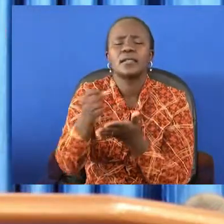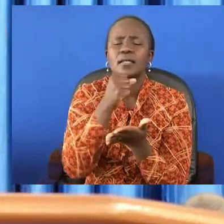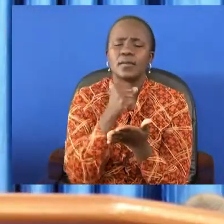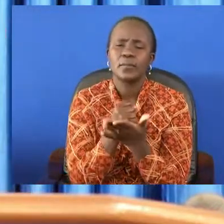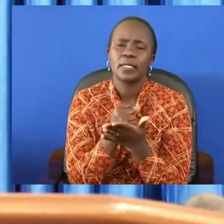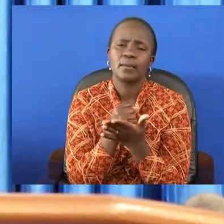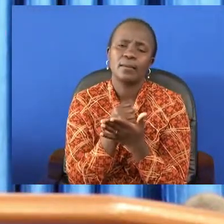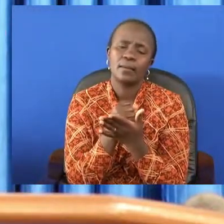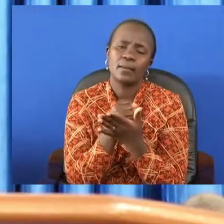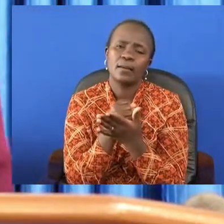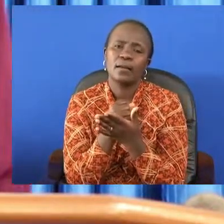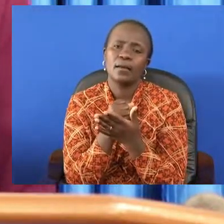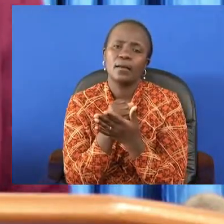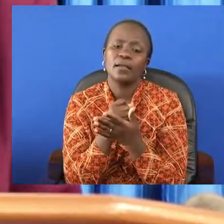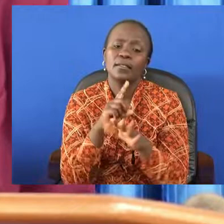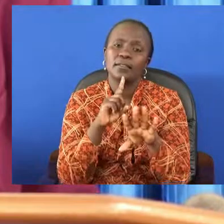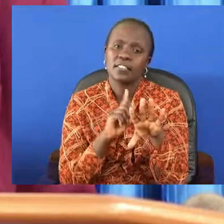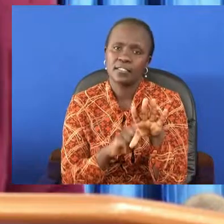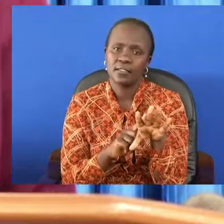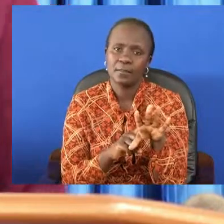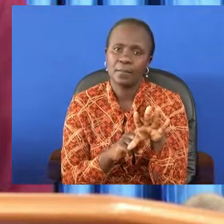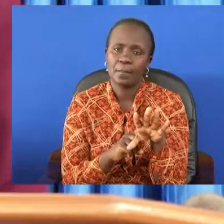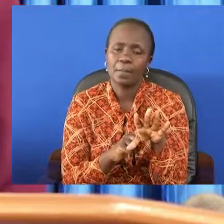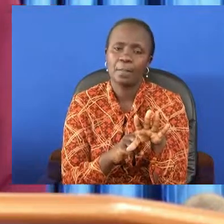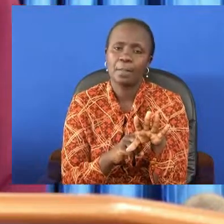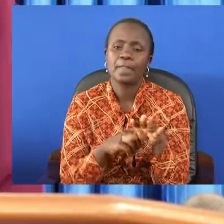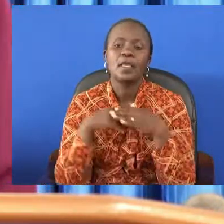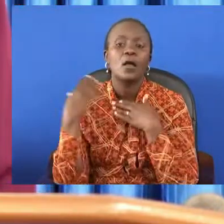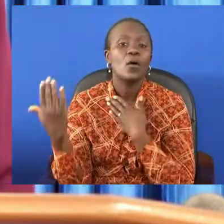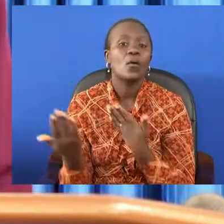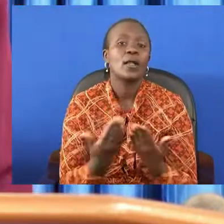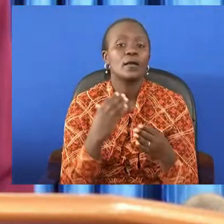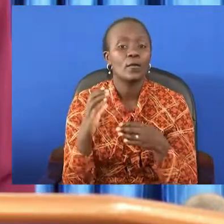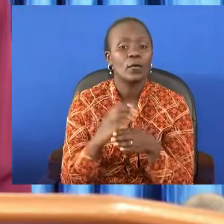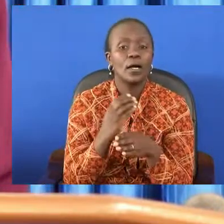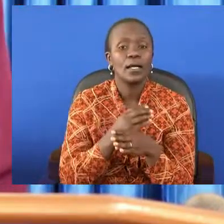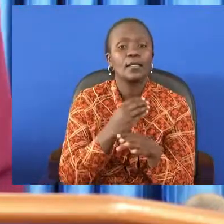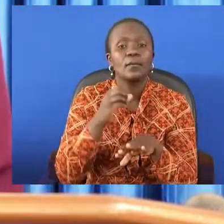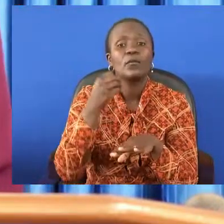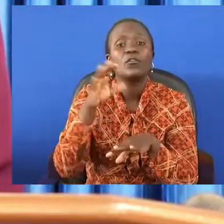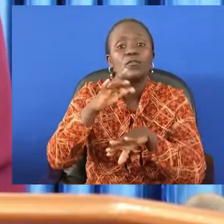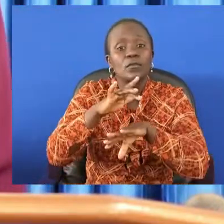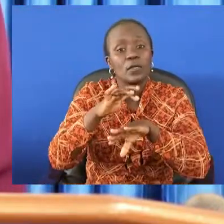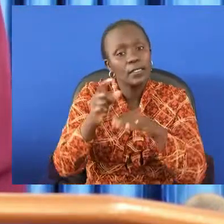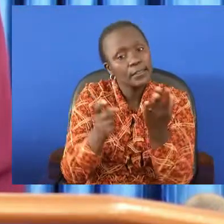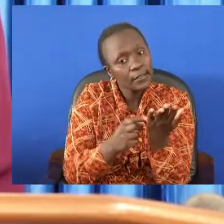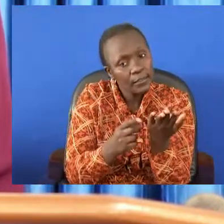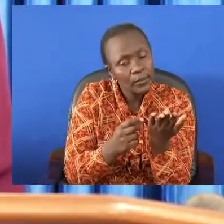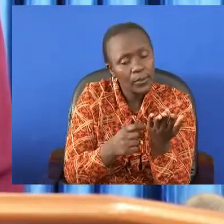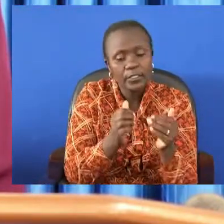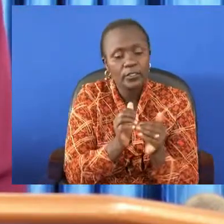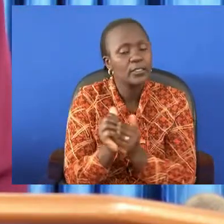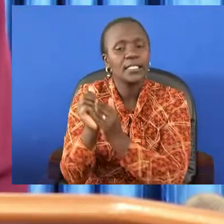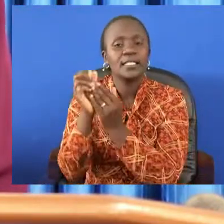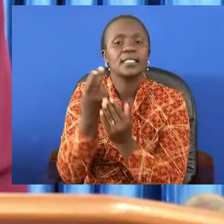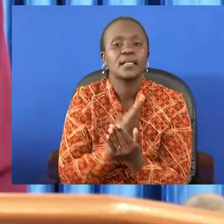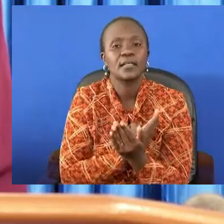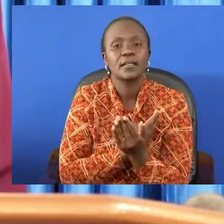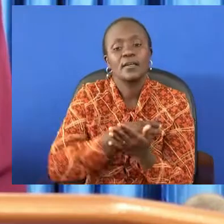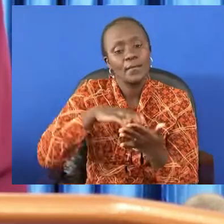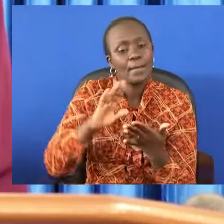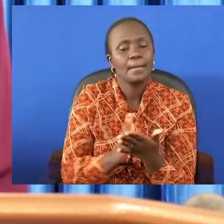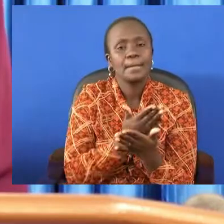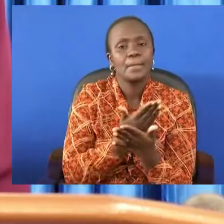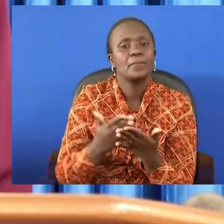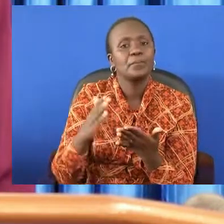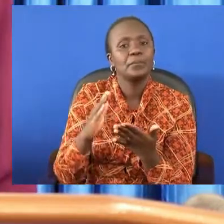Amina. So kwa wakati huu nataka nialike kwaya yetu ya Kiswahili ikaweze kutuongoza katika